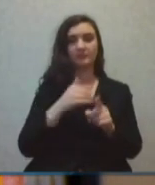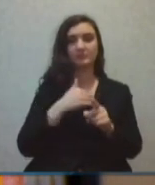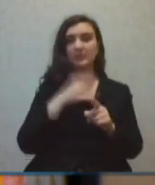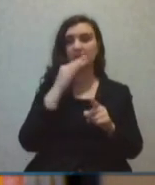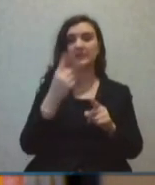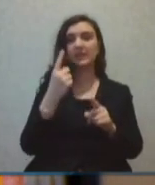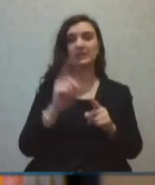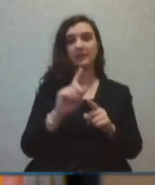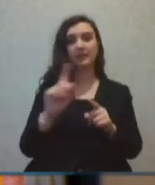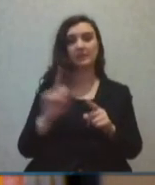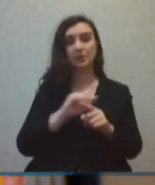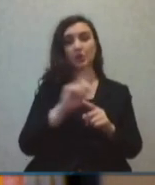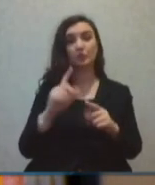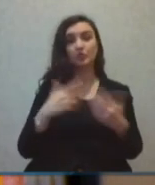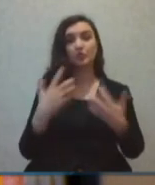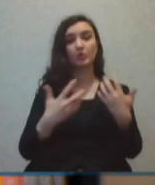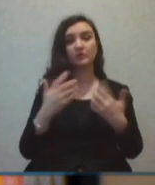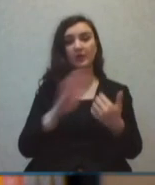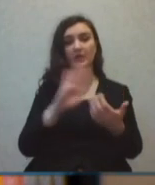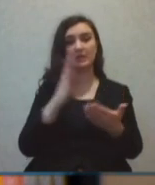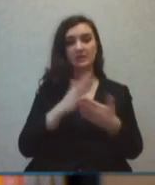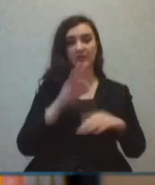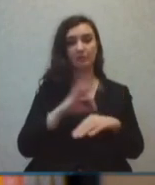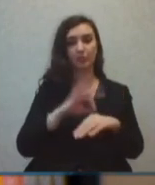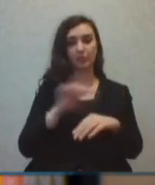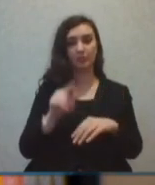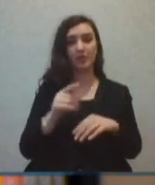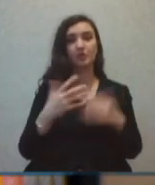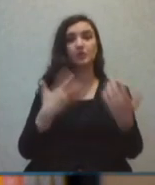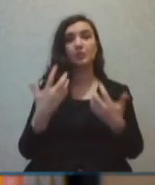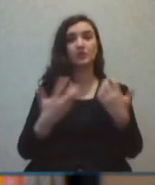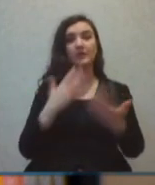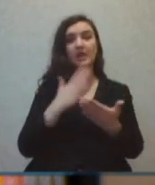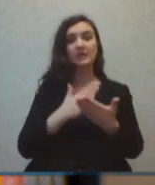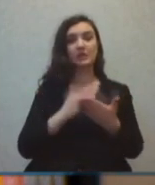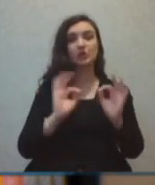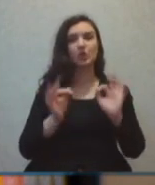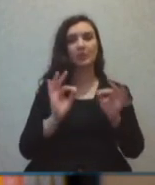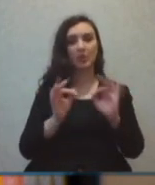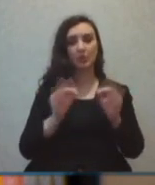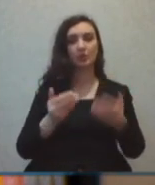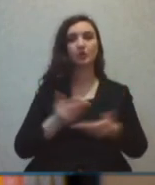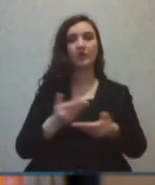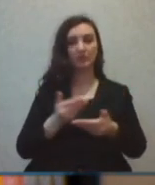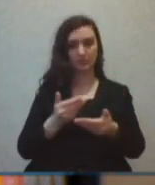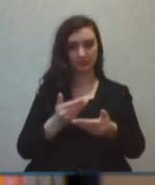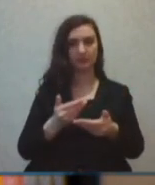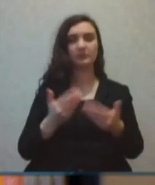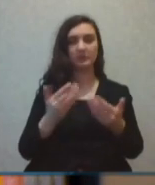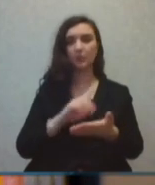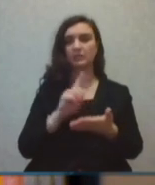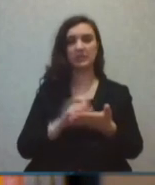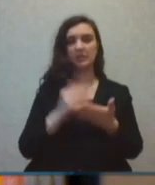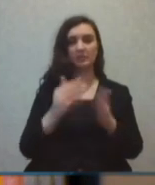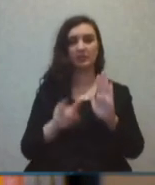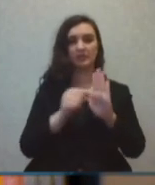ერთ მომენტს, რომ შფოთვა არ არის ავადმყოფობა. შფოთვა არის ნორმალური ცხოველმყოფელობის